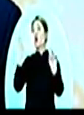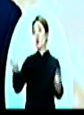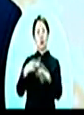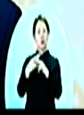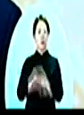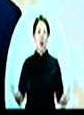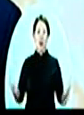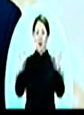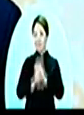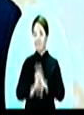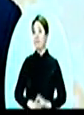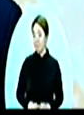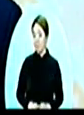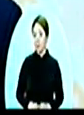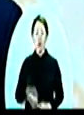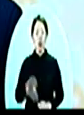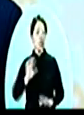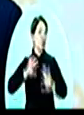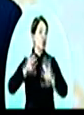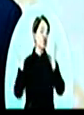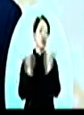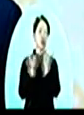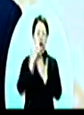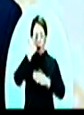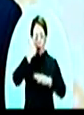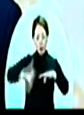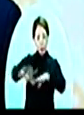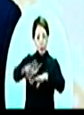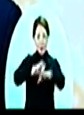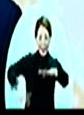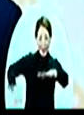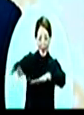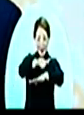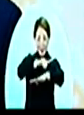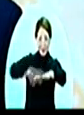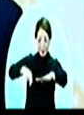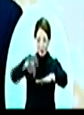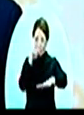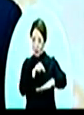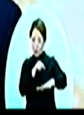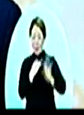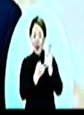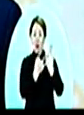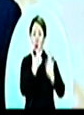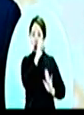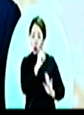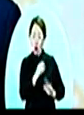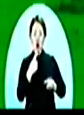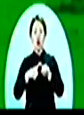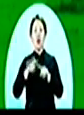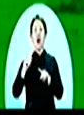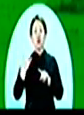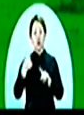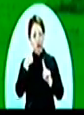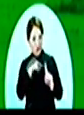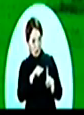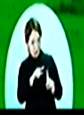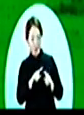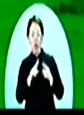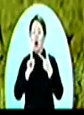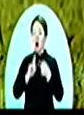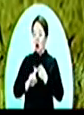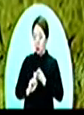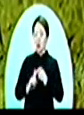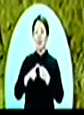дүгнэлт гарахгүй юм. Нийт одоо Монгол улсын газар нутгийн 73% нь хөдөө аж ахуйн хэлбэр газар байгаа. 80 гаруй сая